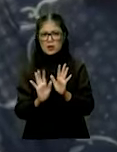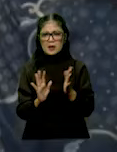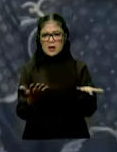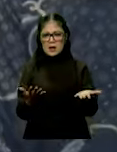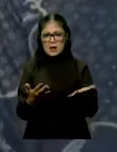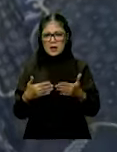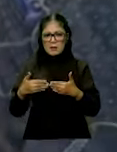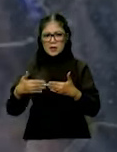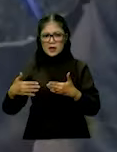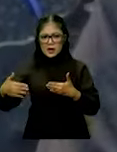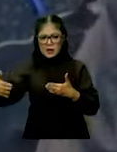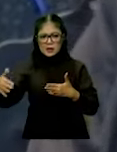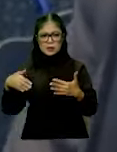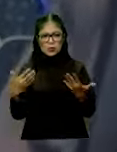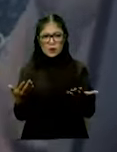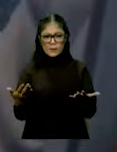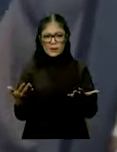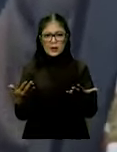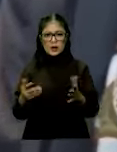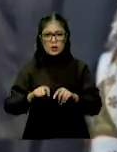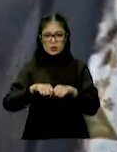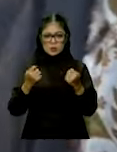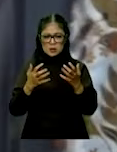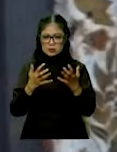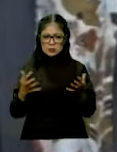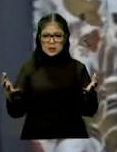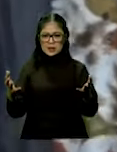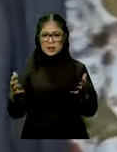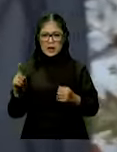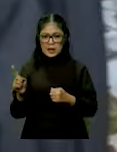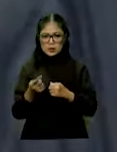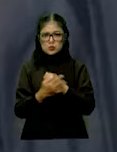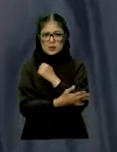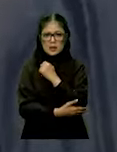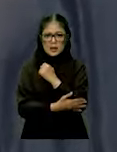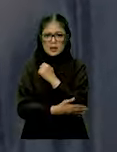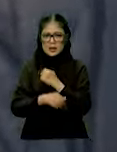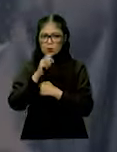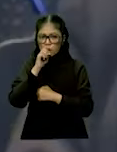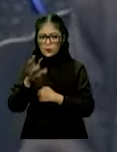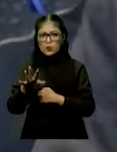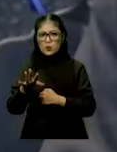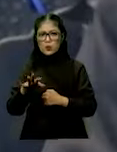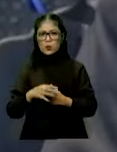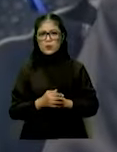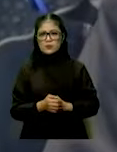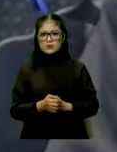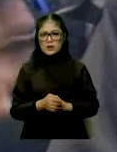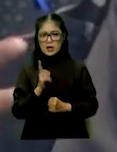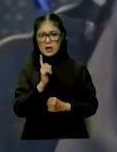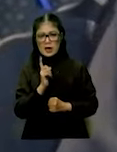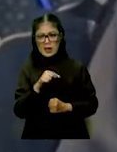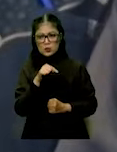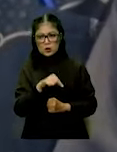membuat deklarasi ini berfungsi untuk mengawal tapi ketika negara sudah mengatakan e keberpihakannya sudah